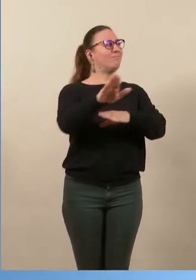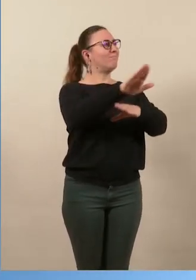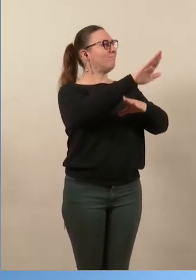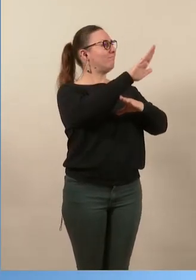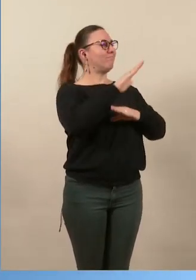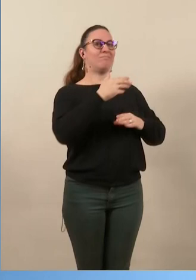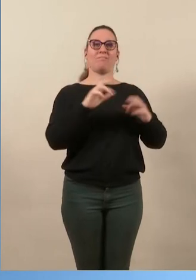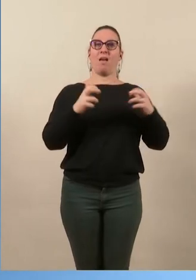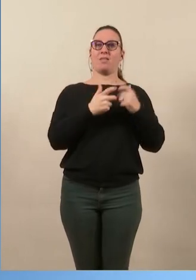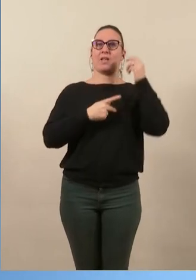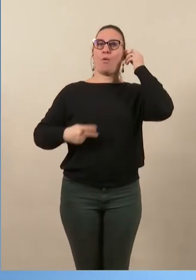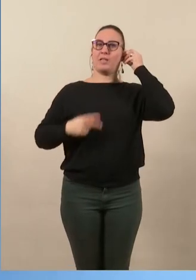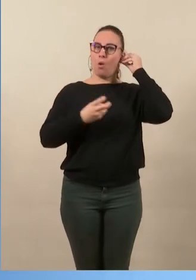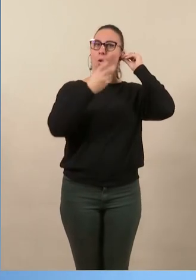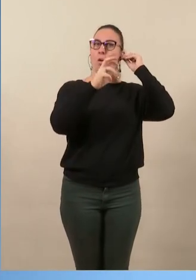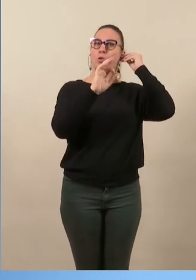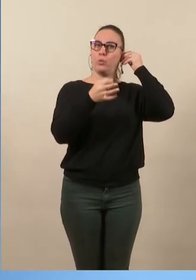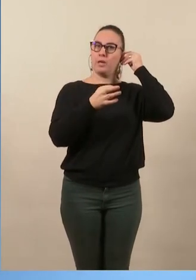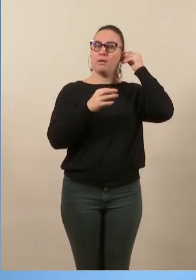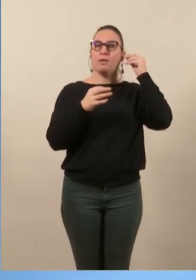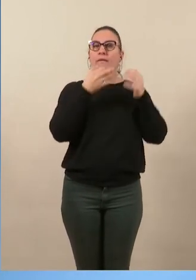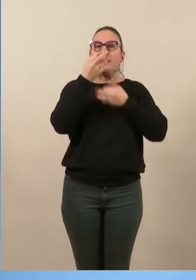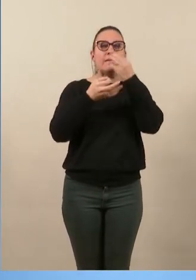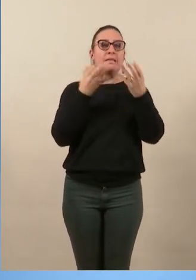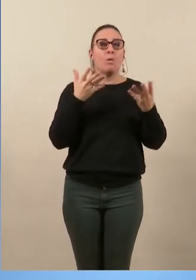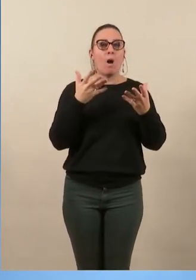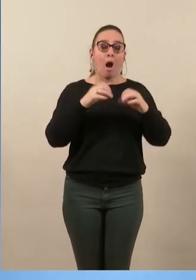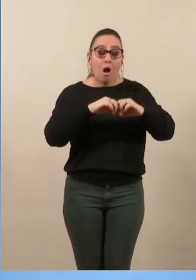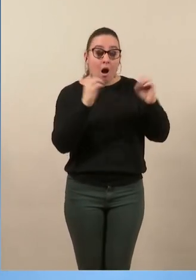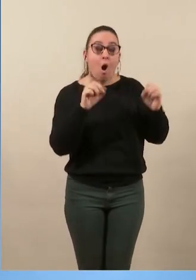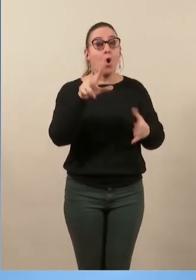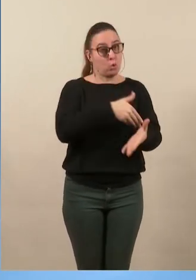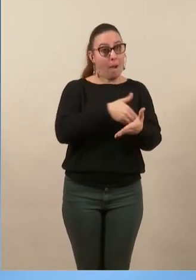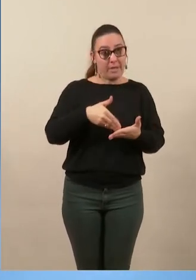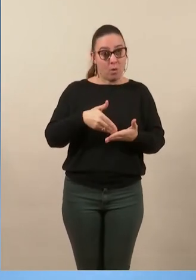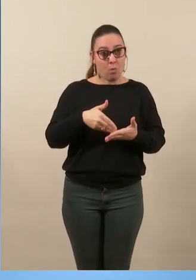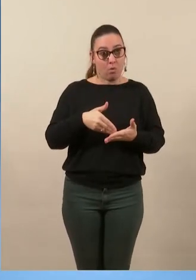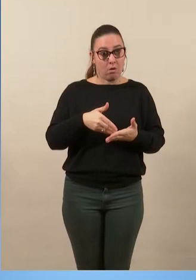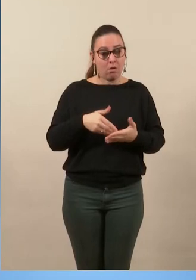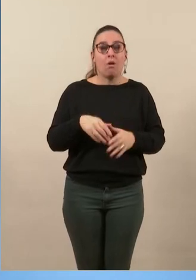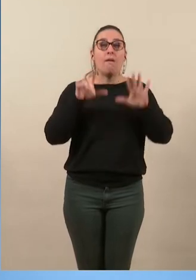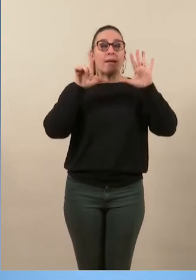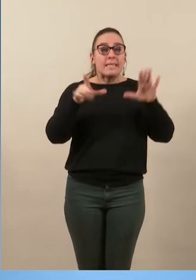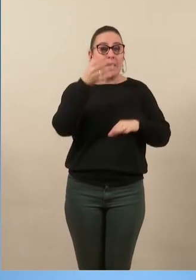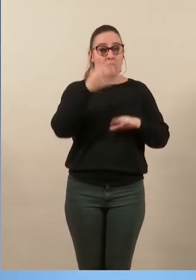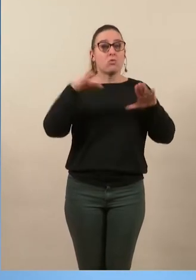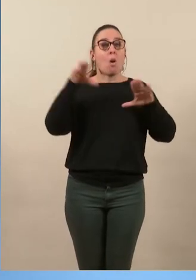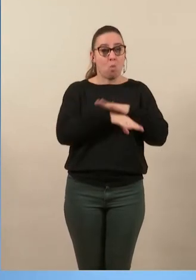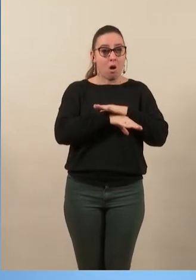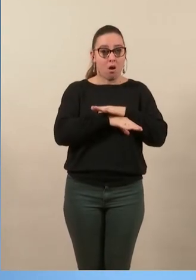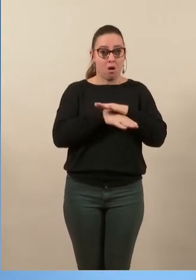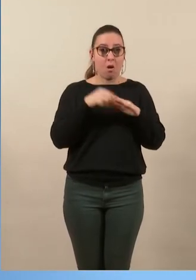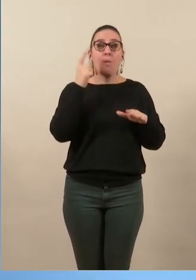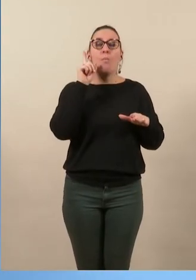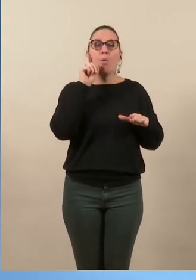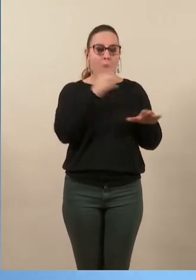taxe foncière en disant nous allons consacrer 3 millions c'est-à-dire moins de 7 % pour